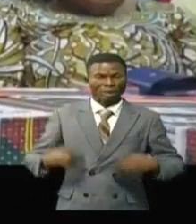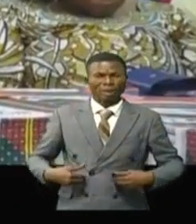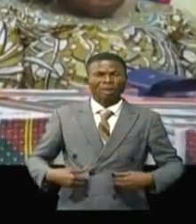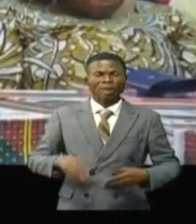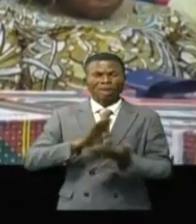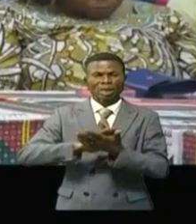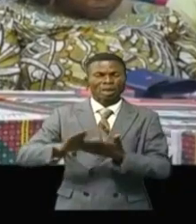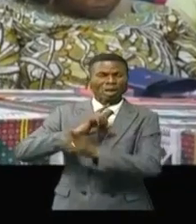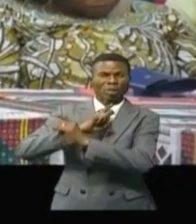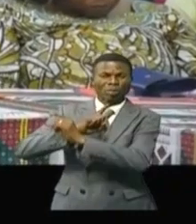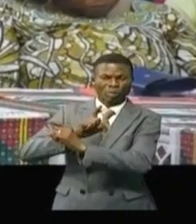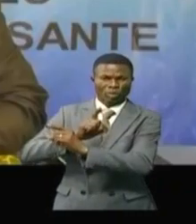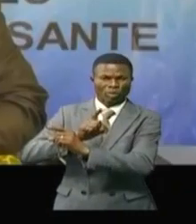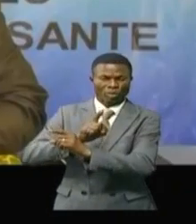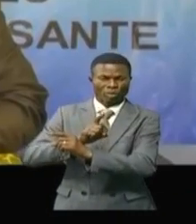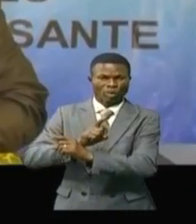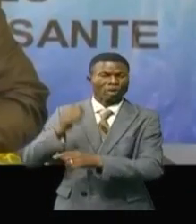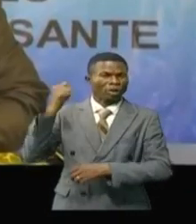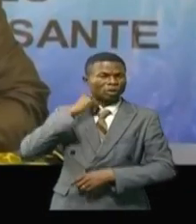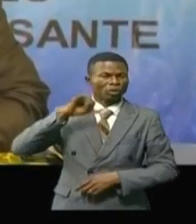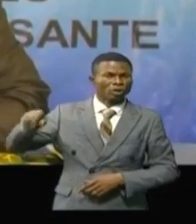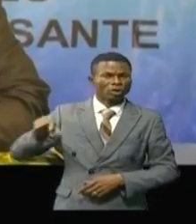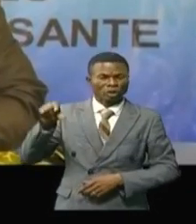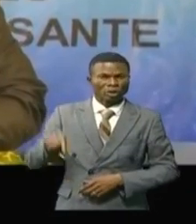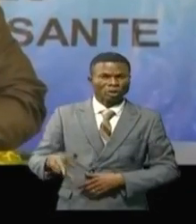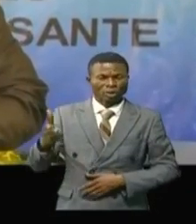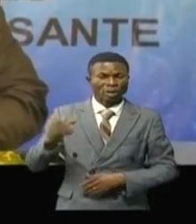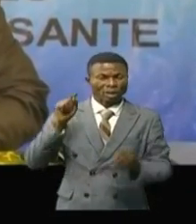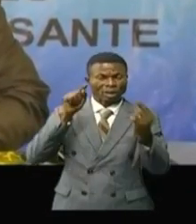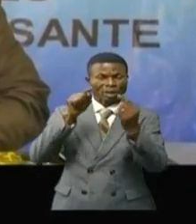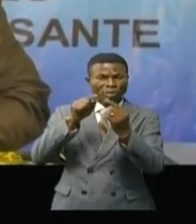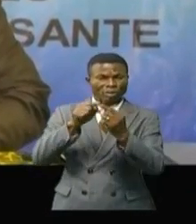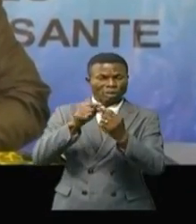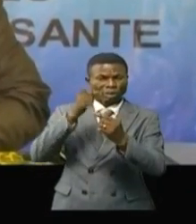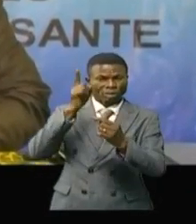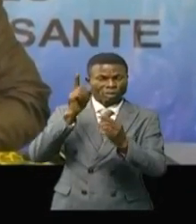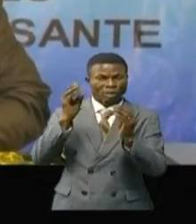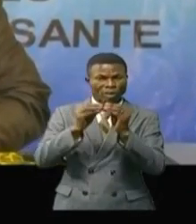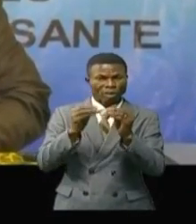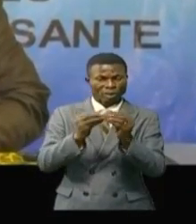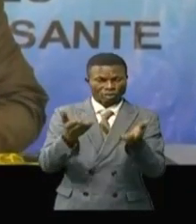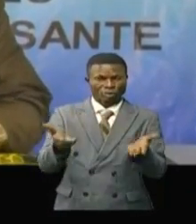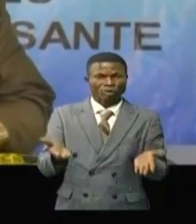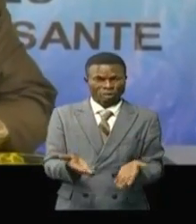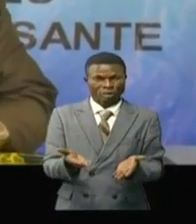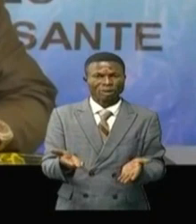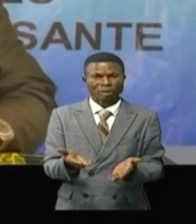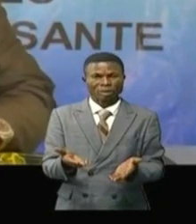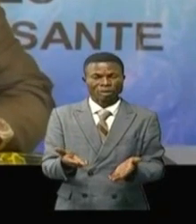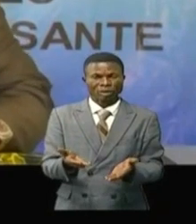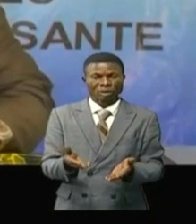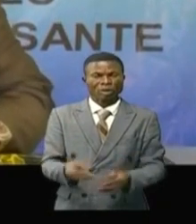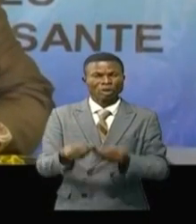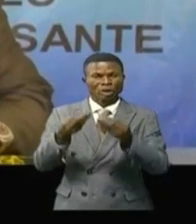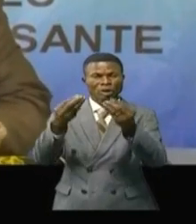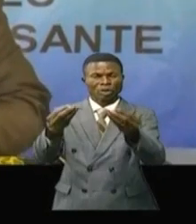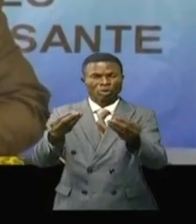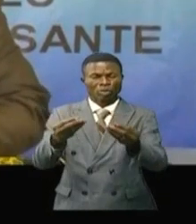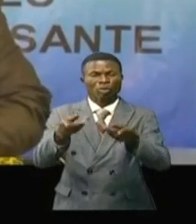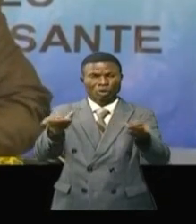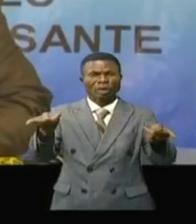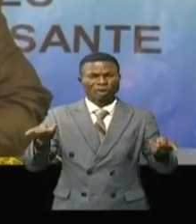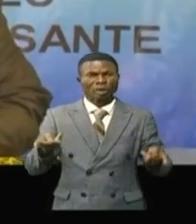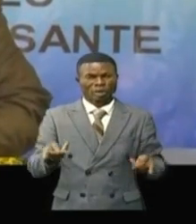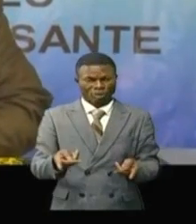Hygiène et Prévention, le docteur Jean-Jacques Mungani. L'objectif des présentes assises est de fournir un cadre